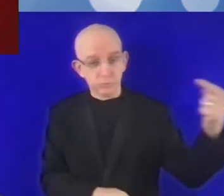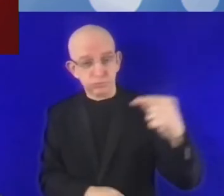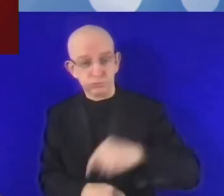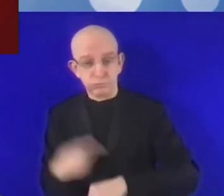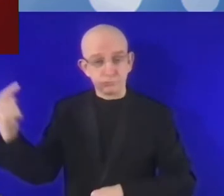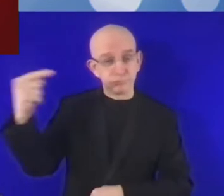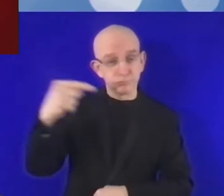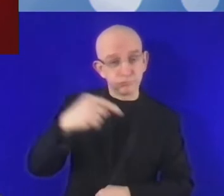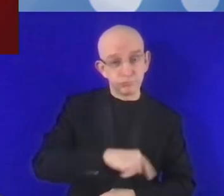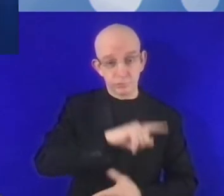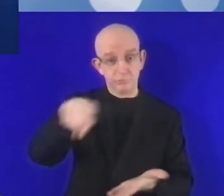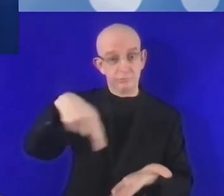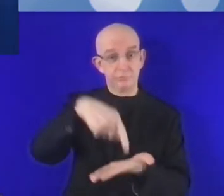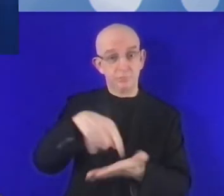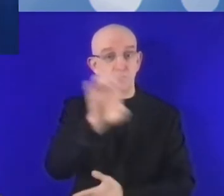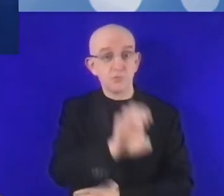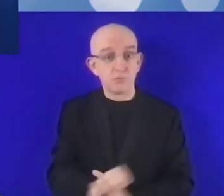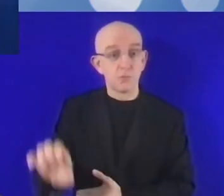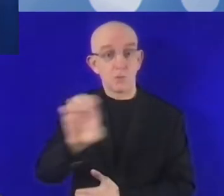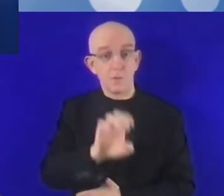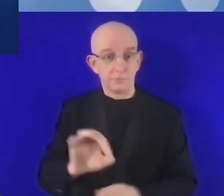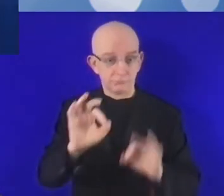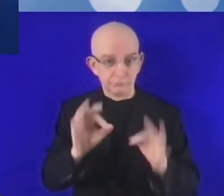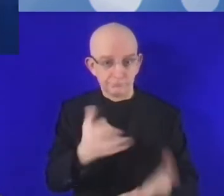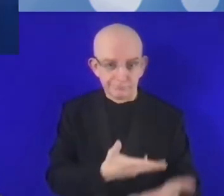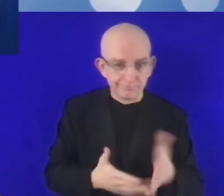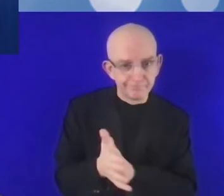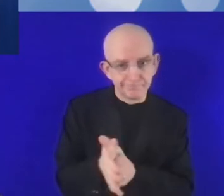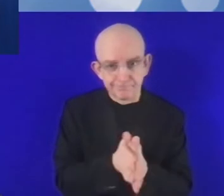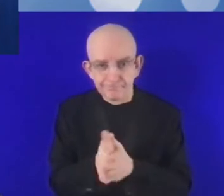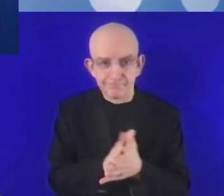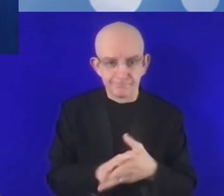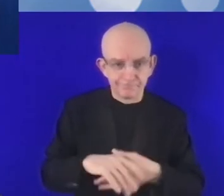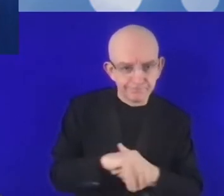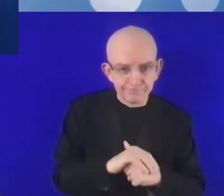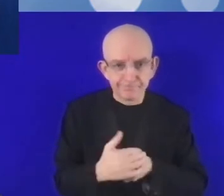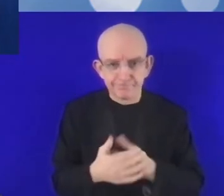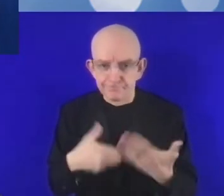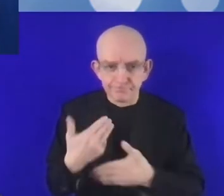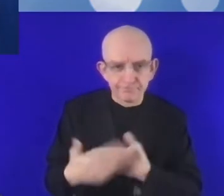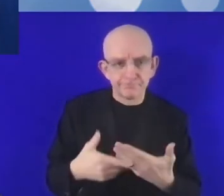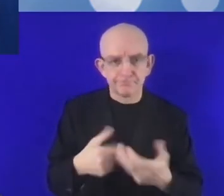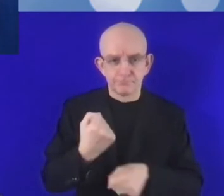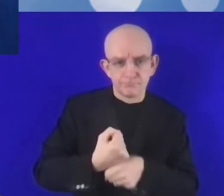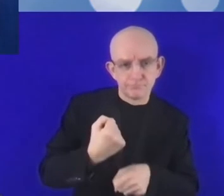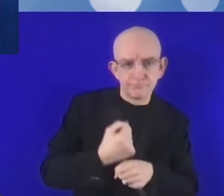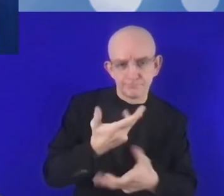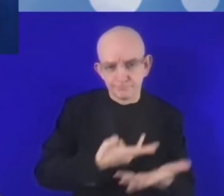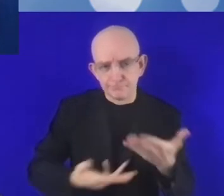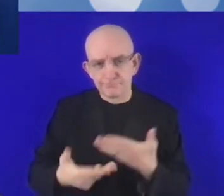essentielles. Certains d'entre vous ont fait un long voyage pour nous rejoindre ici, pour nous rejoindre en Europe centrale, une